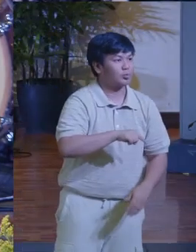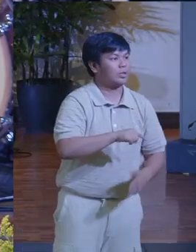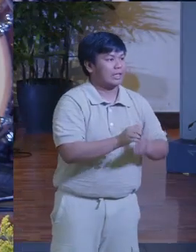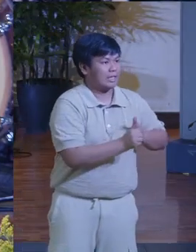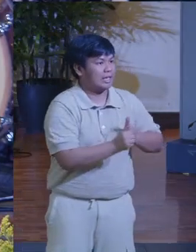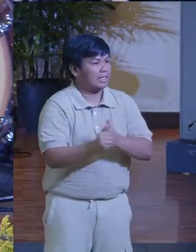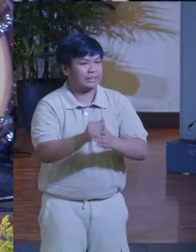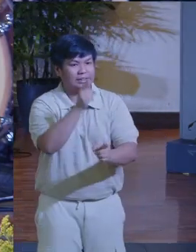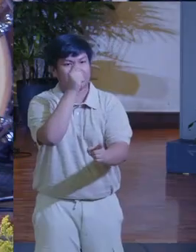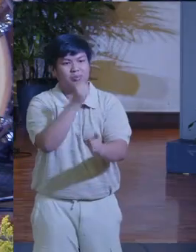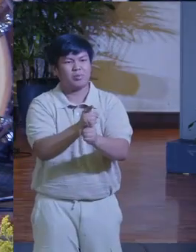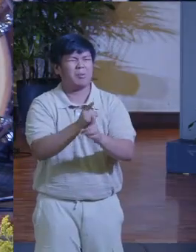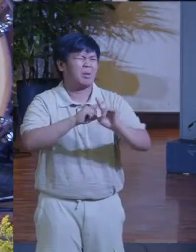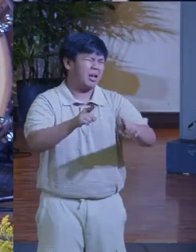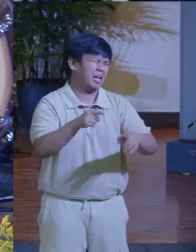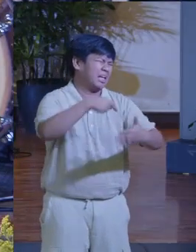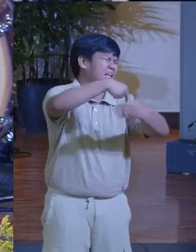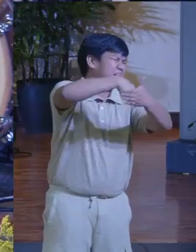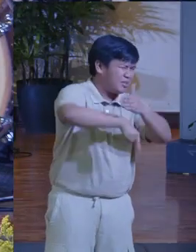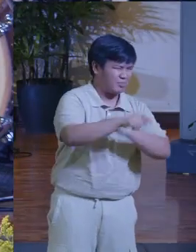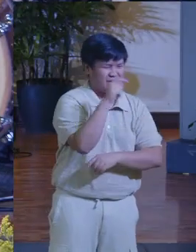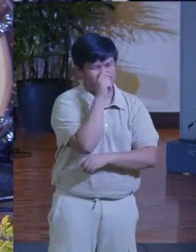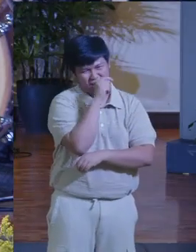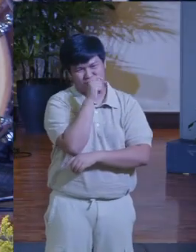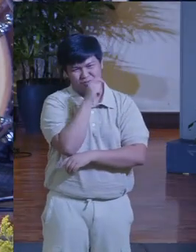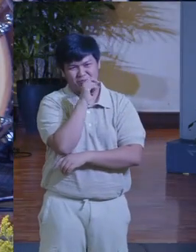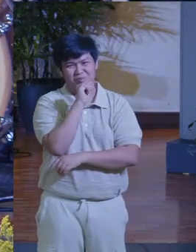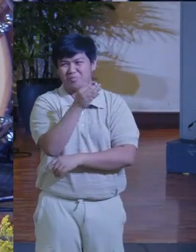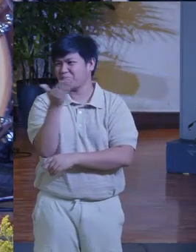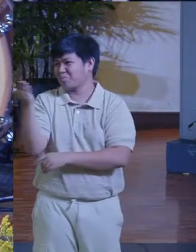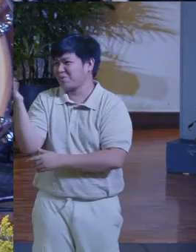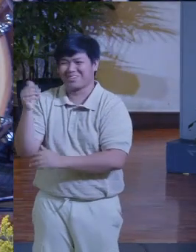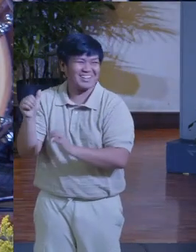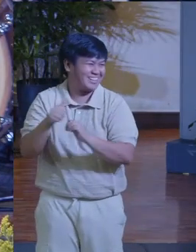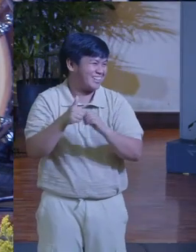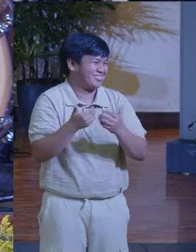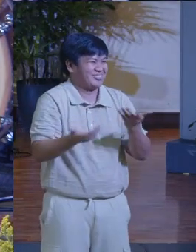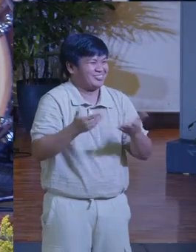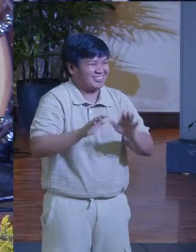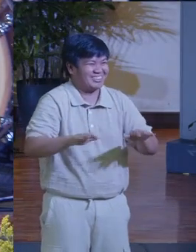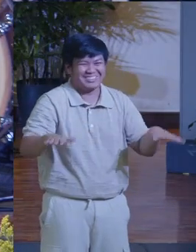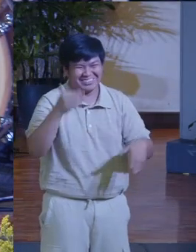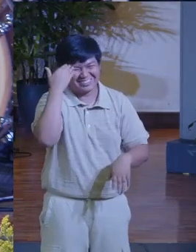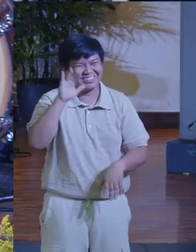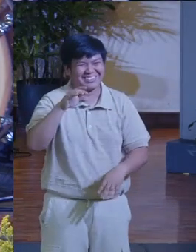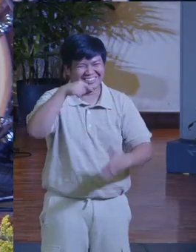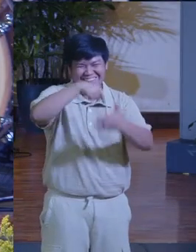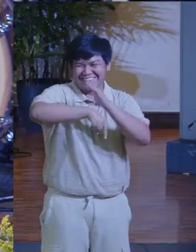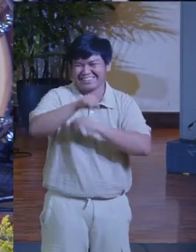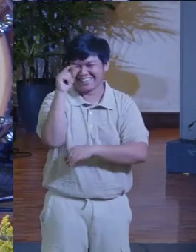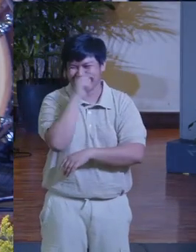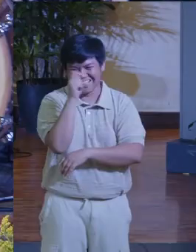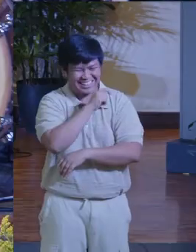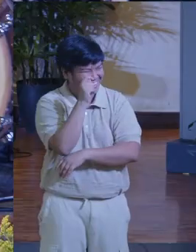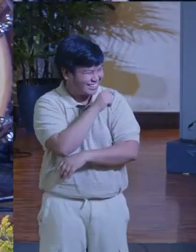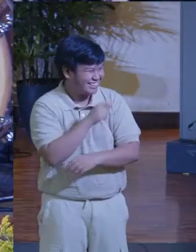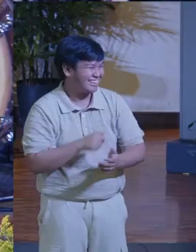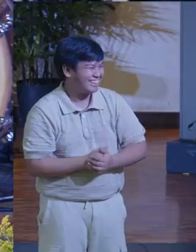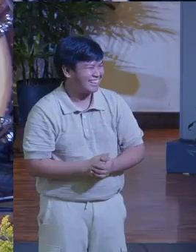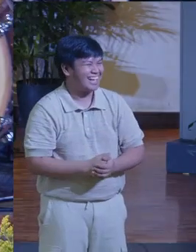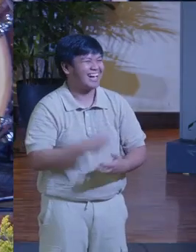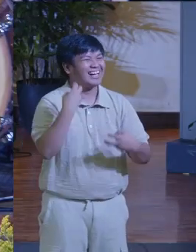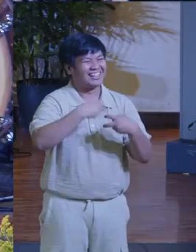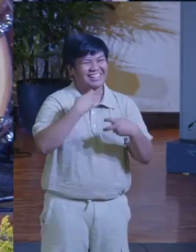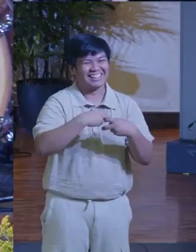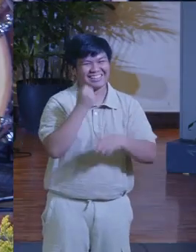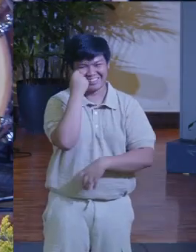Pero mahirap pong maintindihan yung mga hindi pa sanay masyado sa malalim na Tagalog. Inaaring